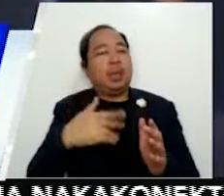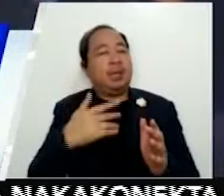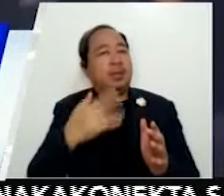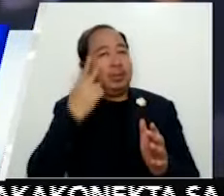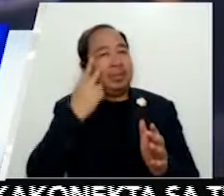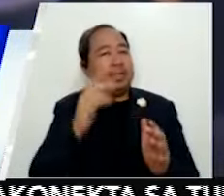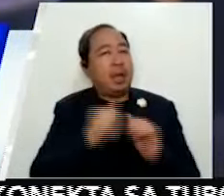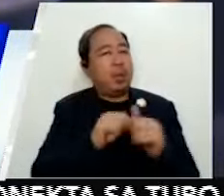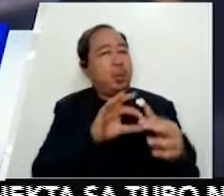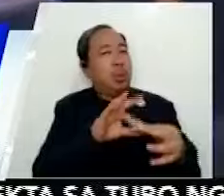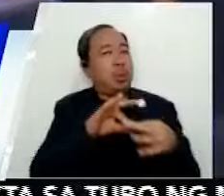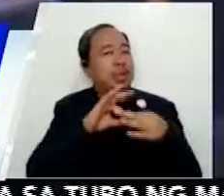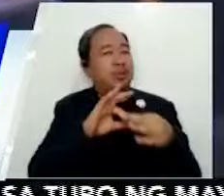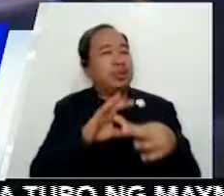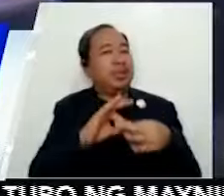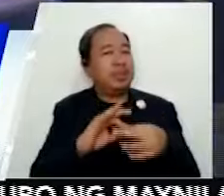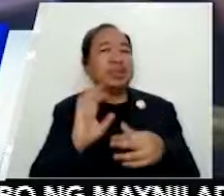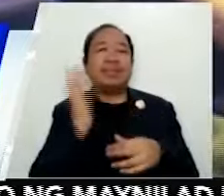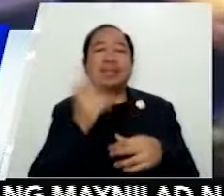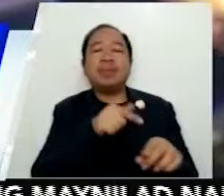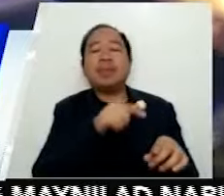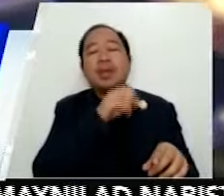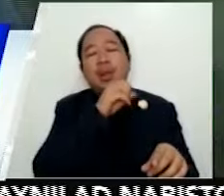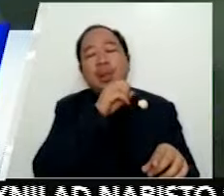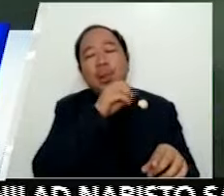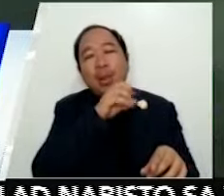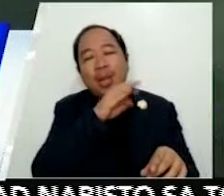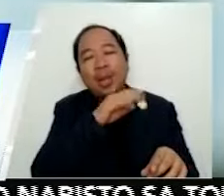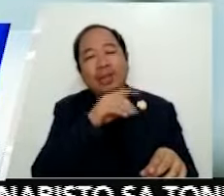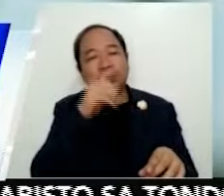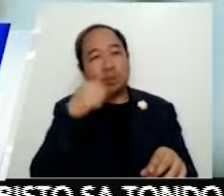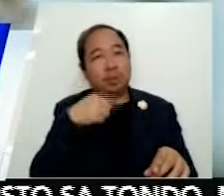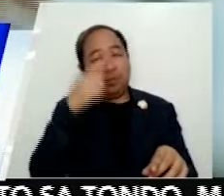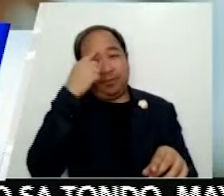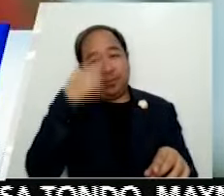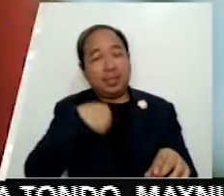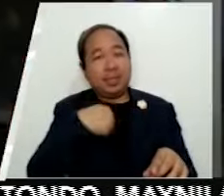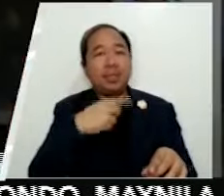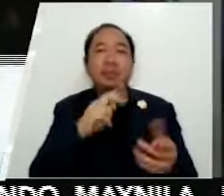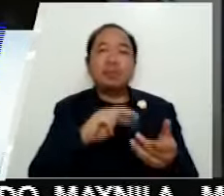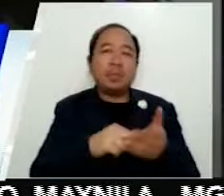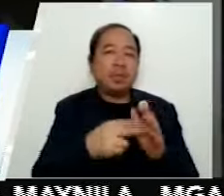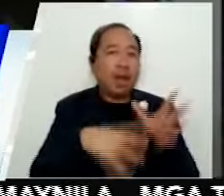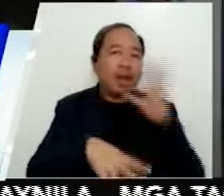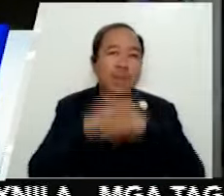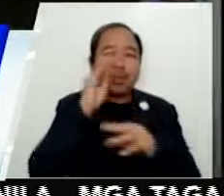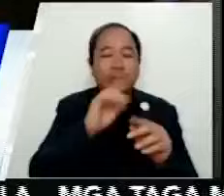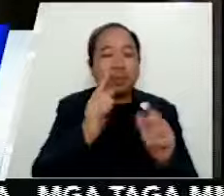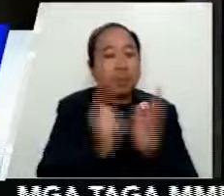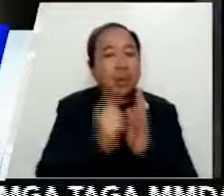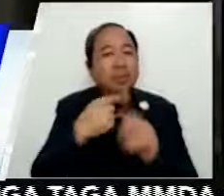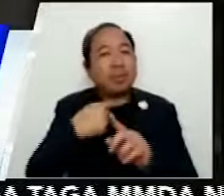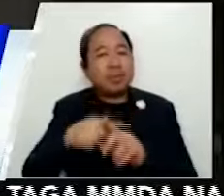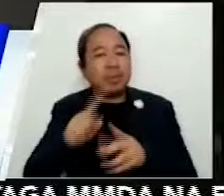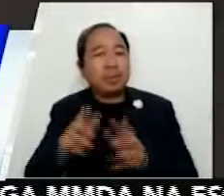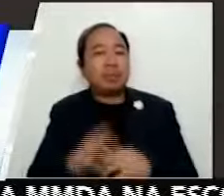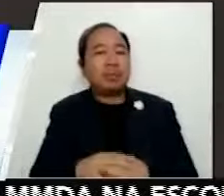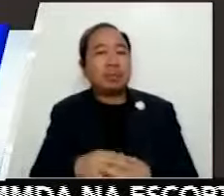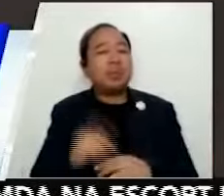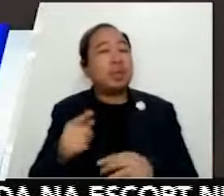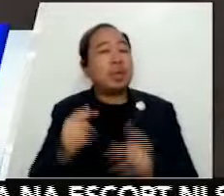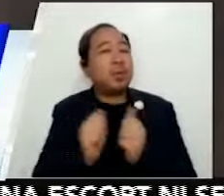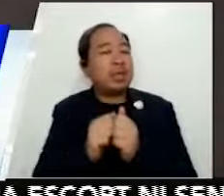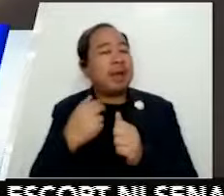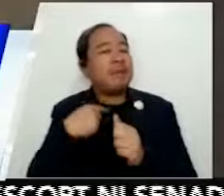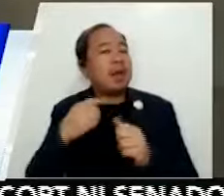cast, but sa akin din na talagang yung mga do's and don'ts. Makaka-love triangle naman ang mga karakter ni Michael at Kate, ang karakter ni